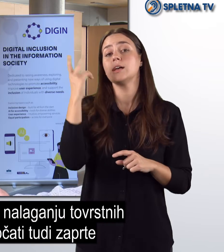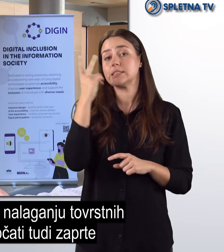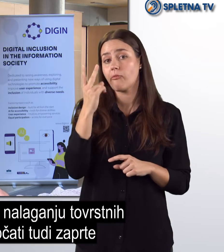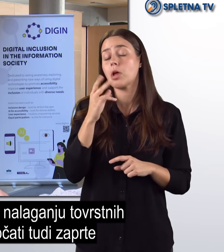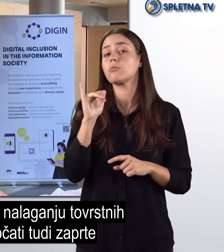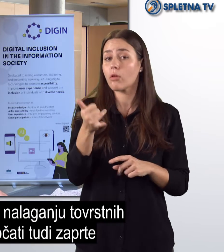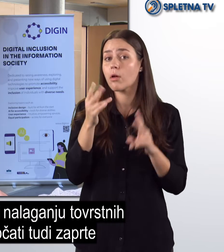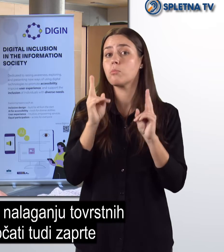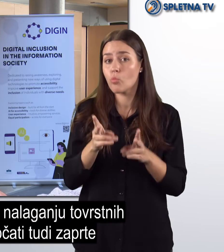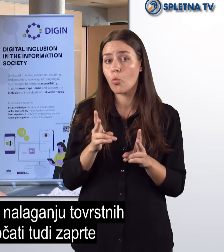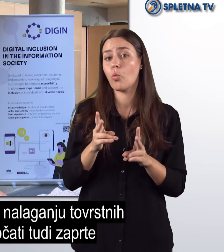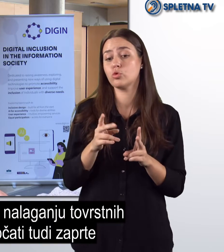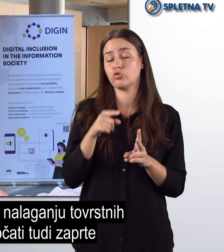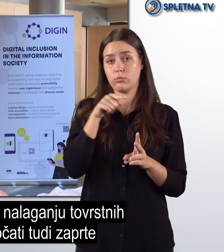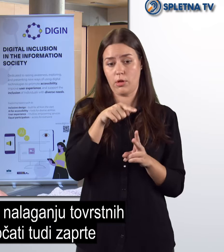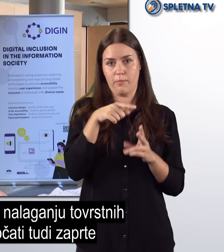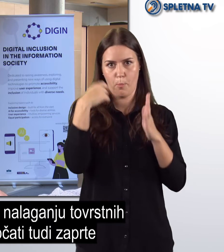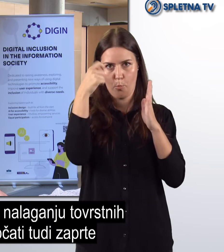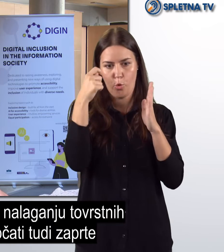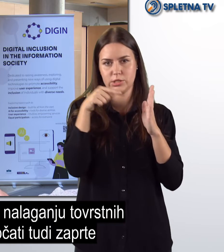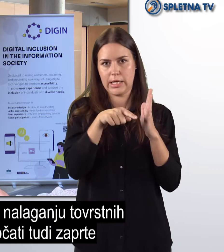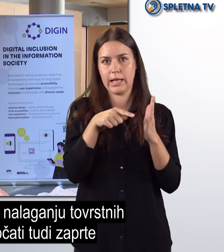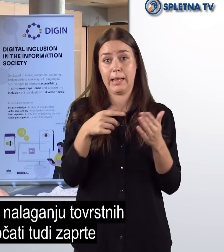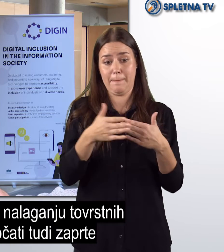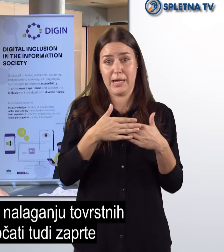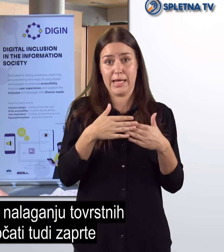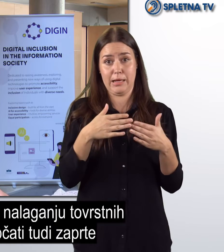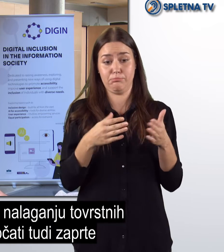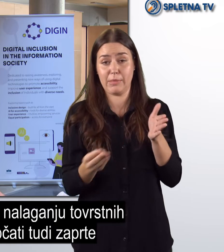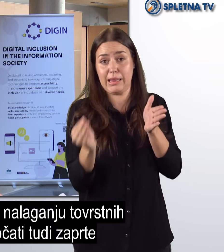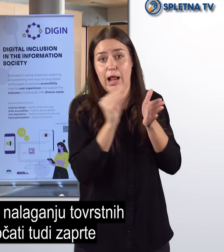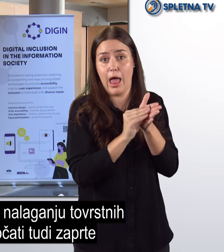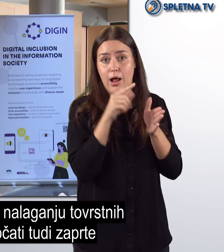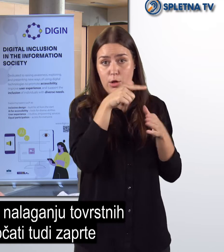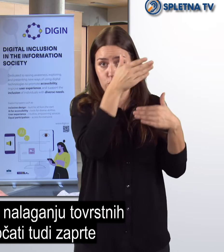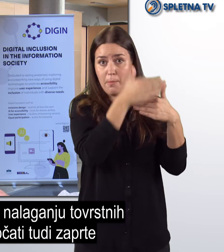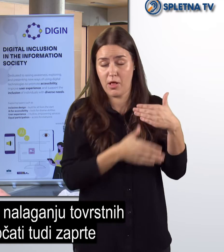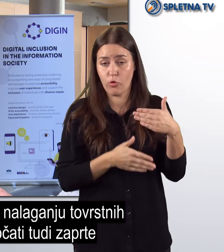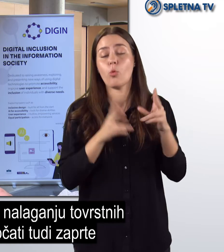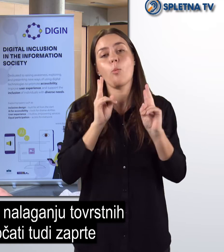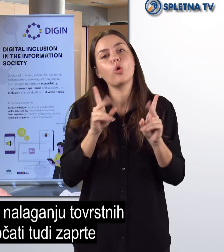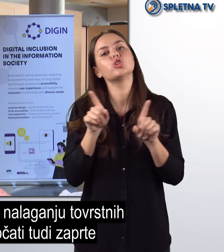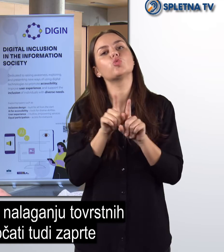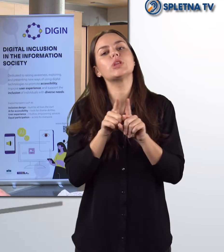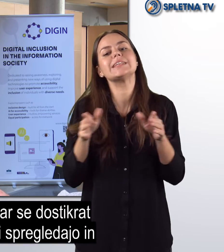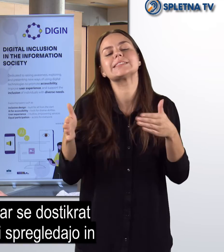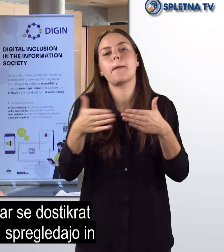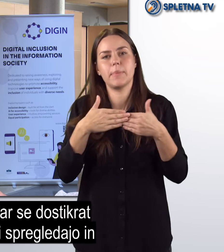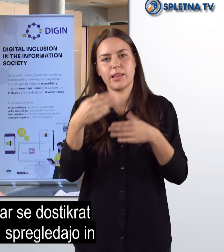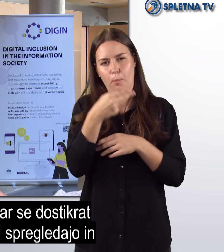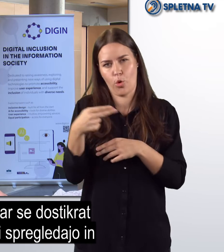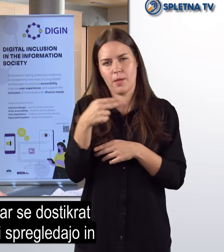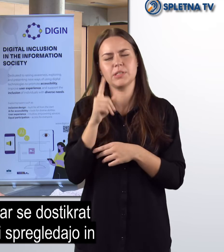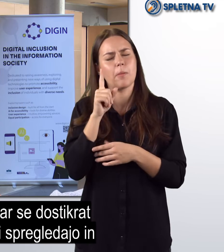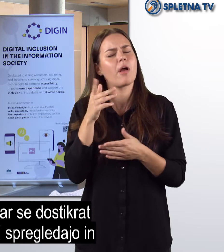Seveda je mogoče tovrstnim posnetkom pri nalaganju na platformo omogočati tudi zaprte podnapise, vendar